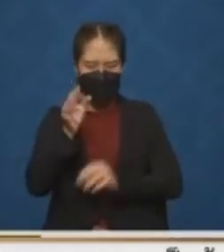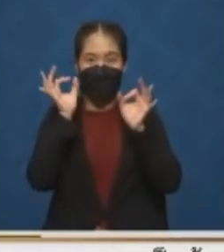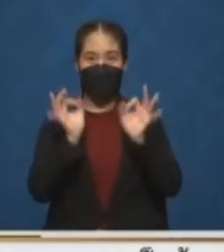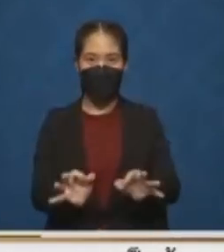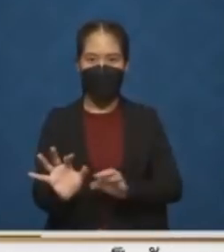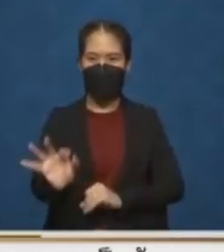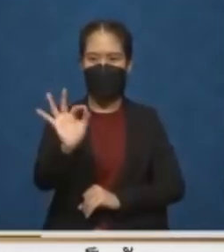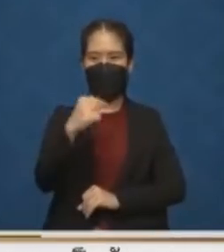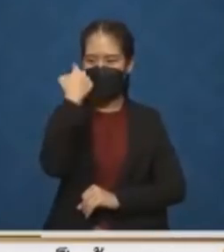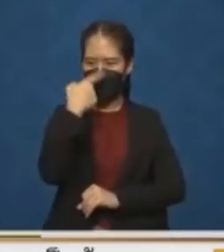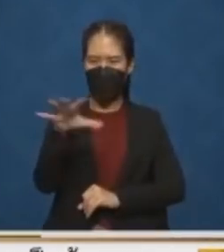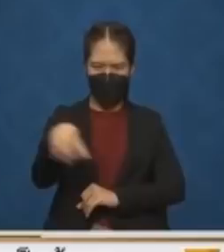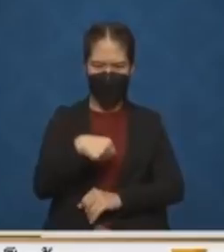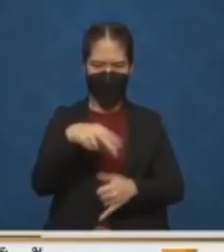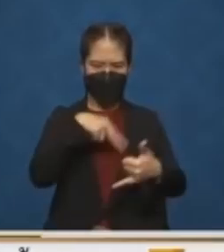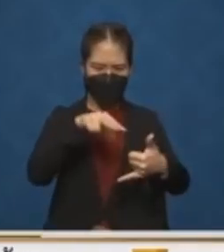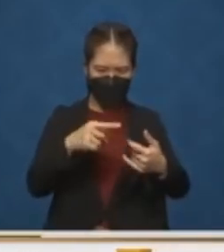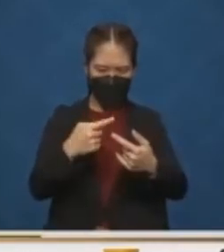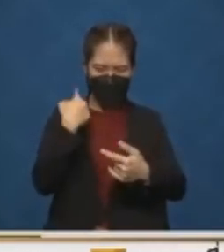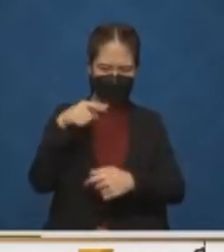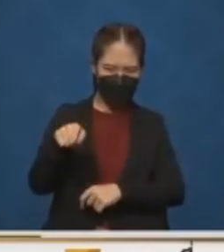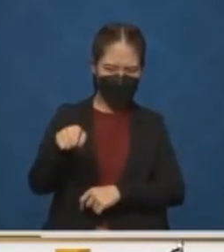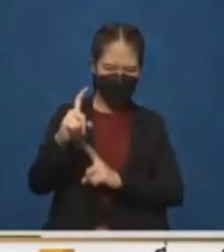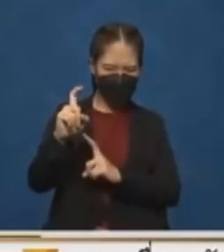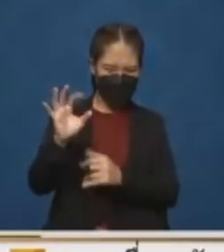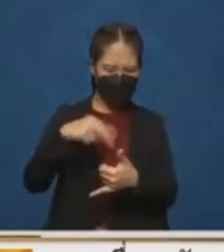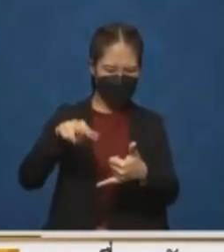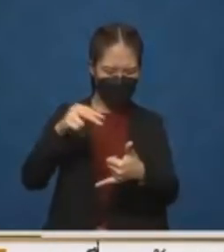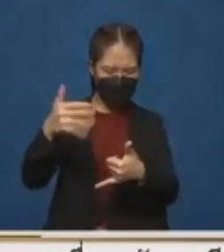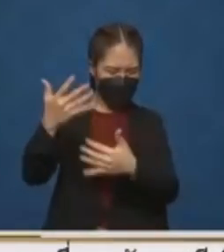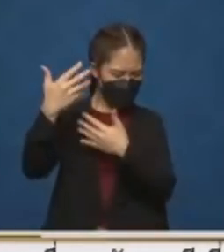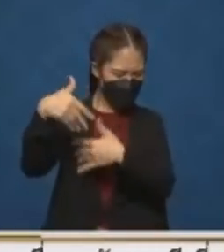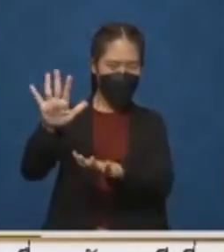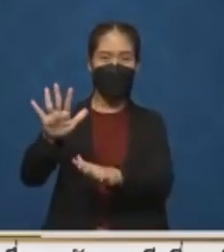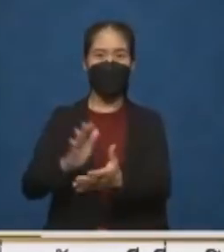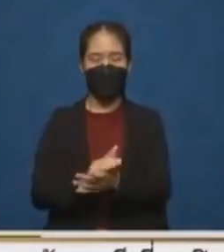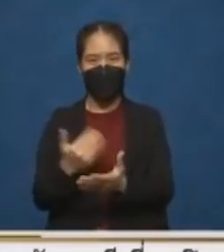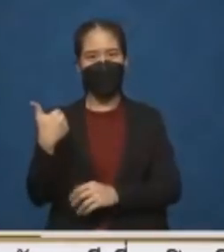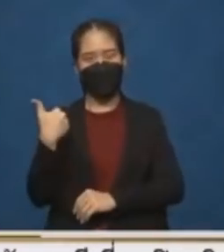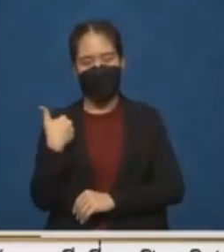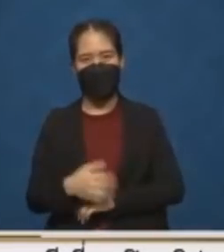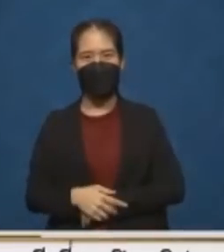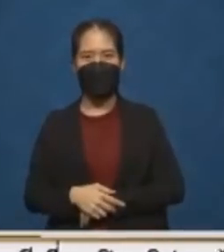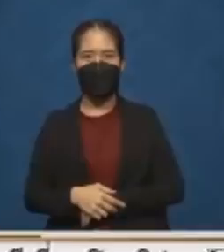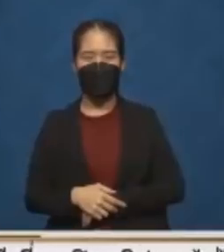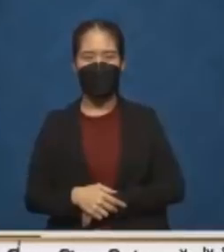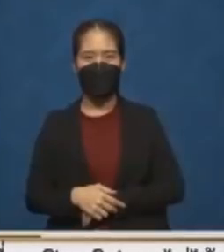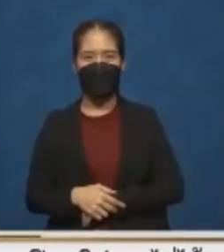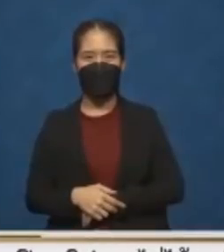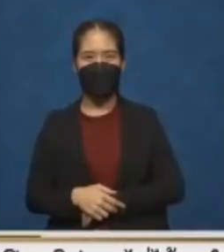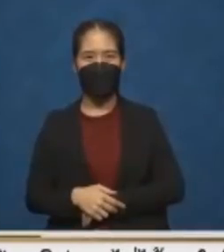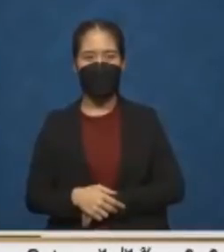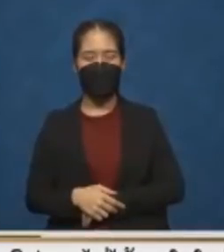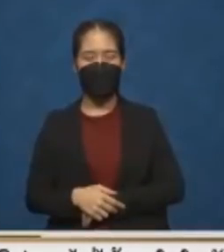่าจะลัษาชีวิตคนไ้คนไหนให้ลอดหรือจะปลอยชีวตคนไ้คนไหนให้เสยชีวิตธ